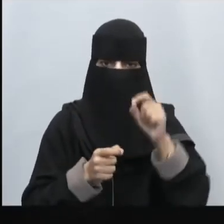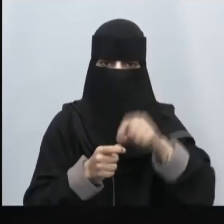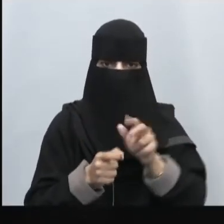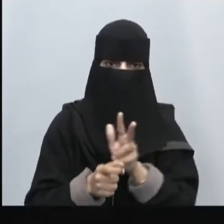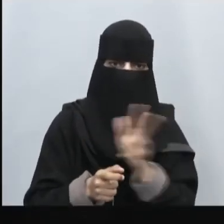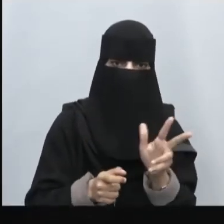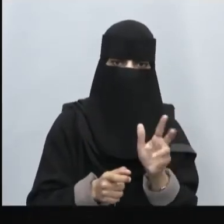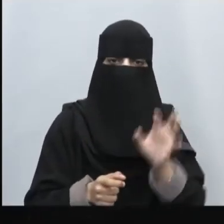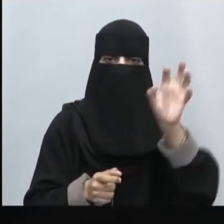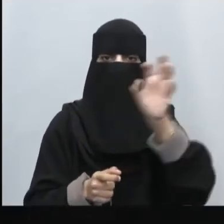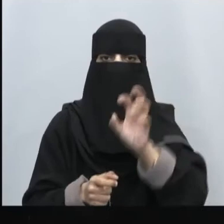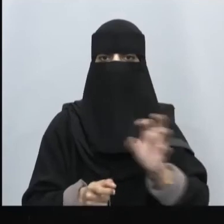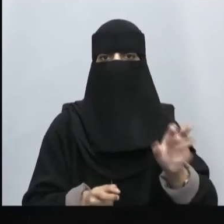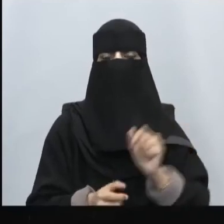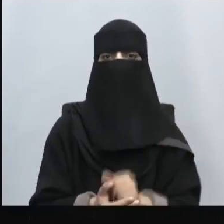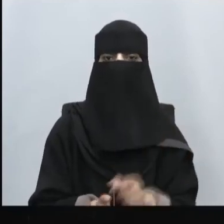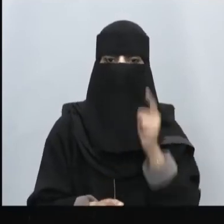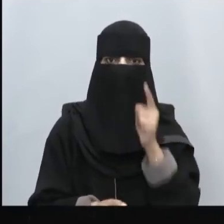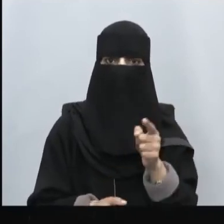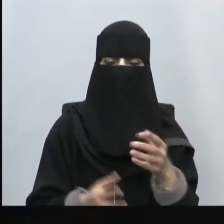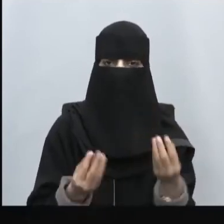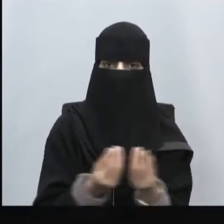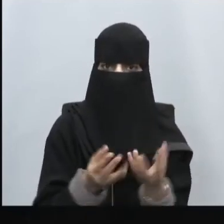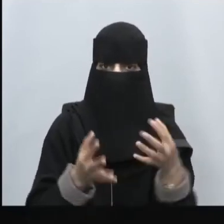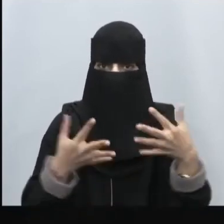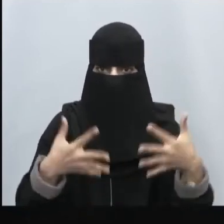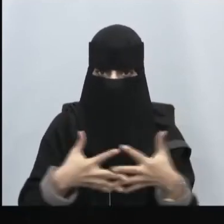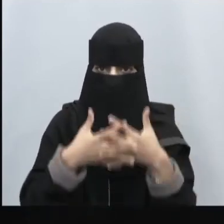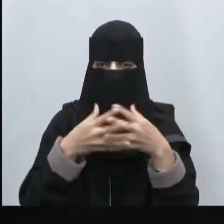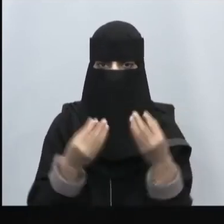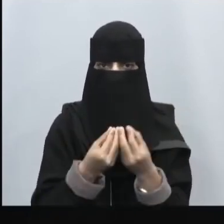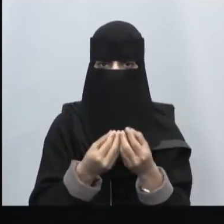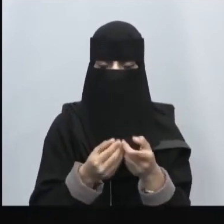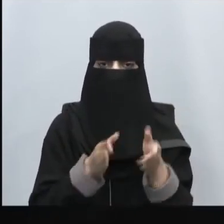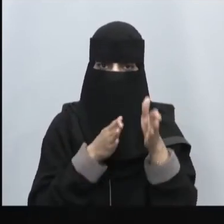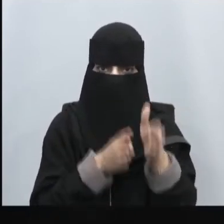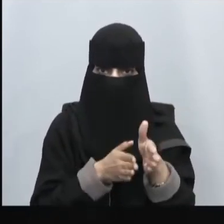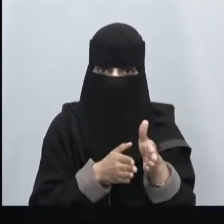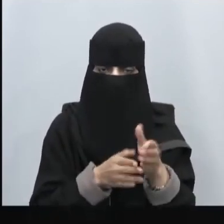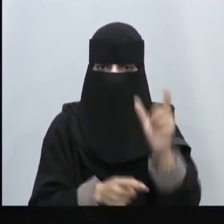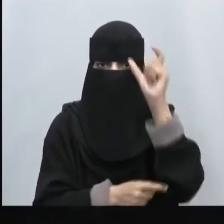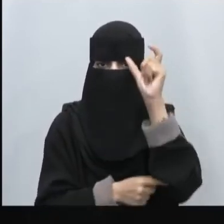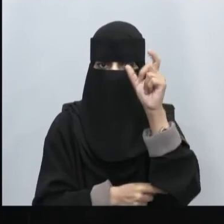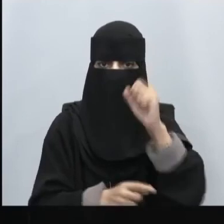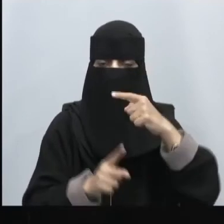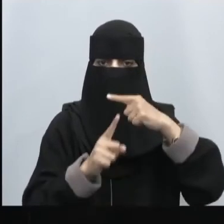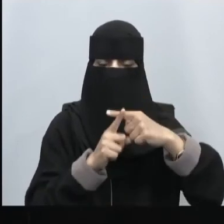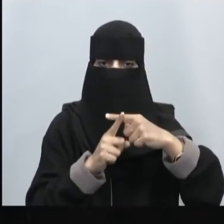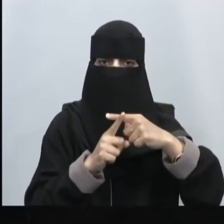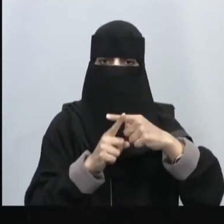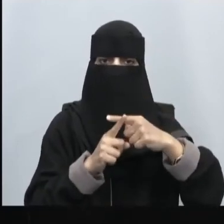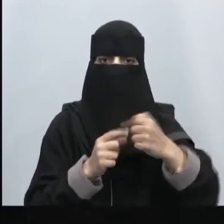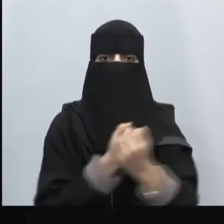اشتركوا في هذه الحملات ضد العالم الاسلامي كلهم تابعون للكنيسه الكاثوليكيه